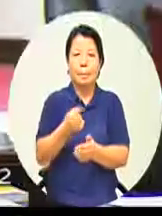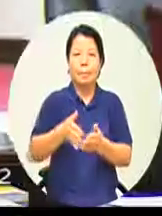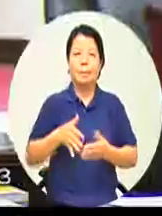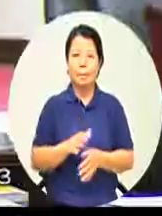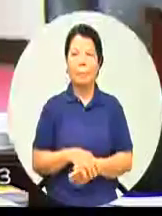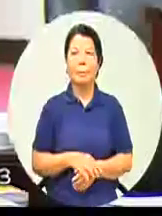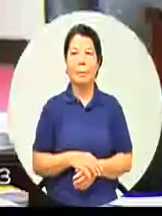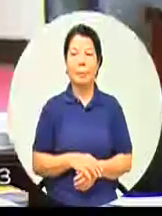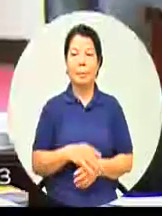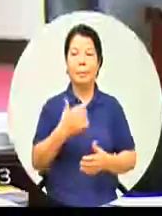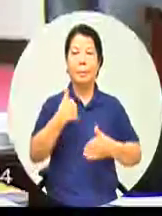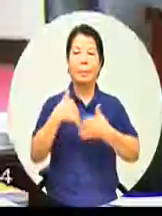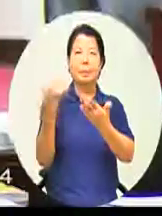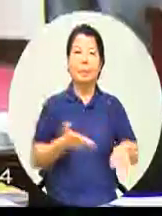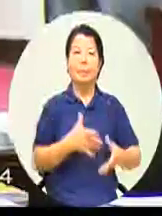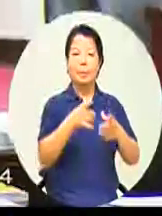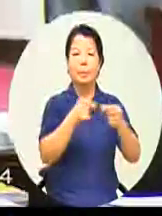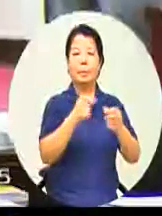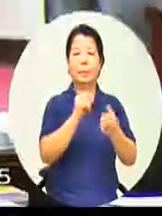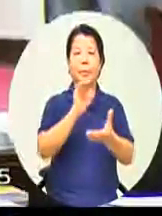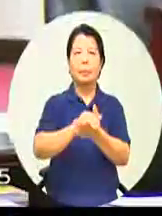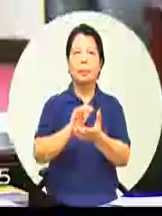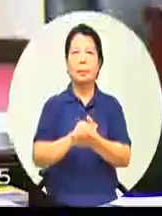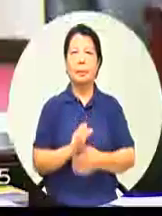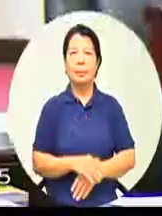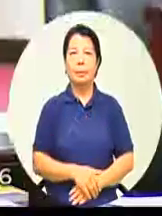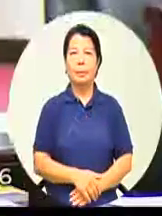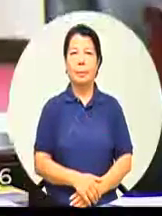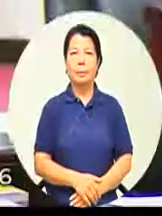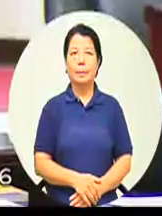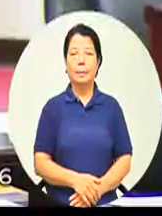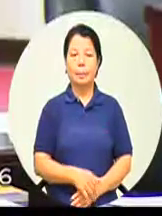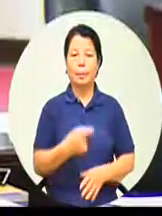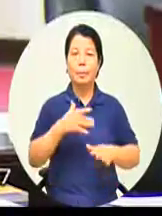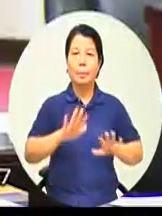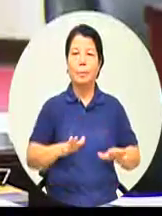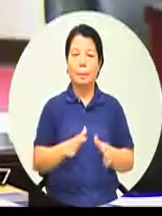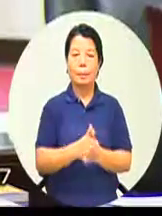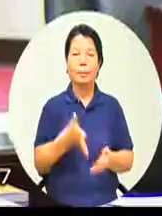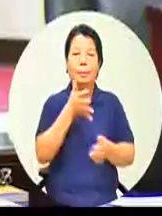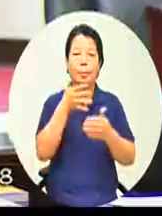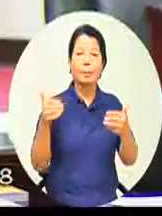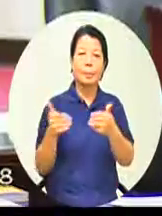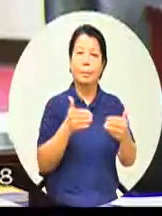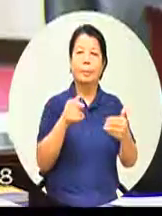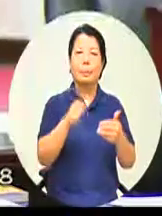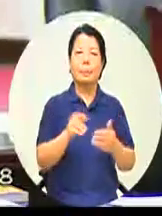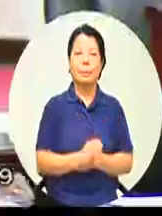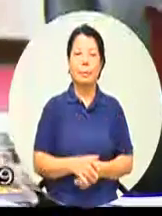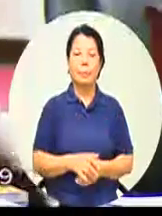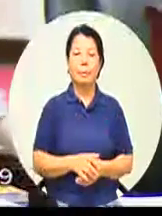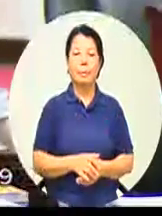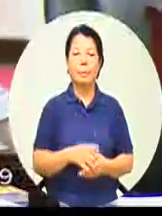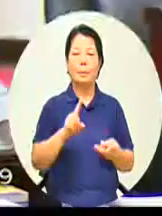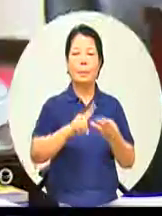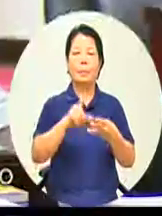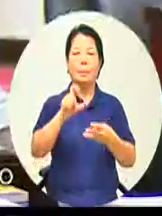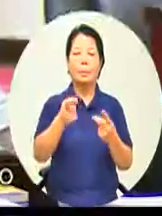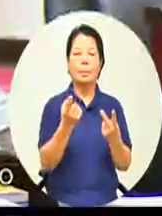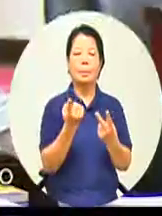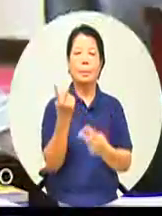个欢迎我们日本来的朋友。那我今天要咨询的两个主题，第